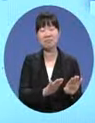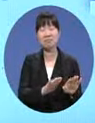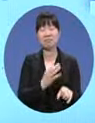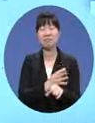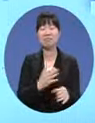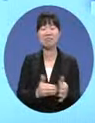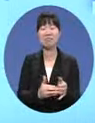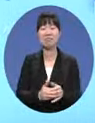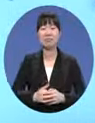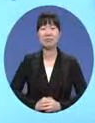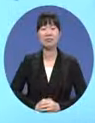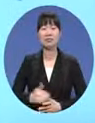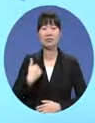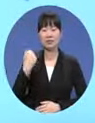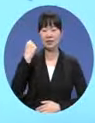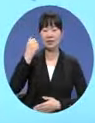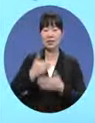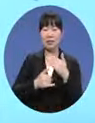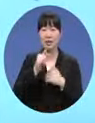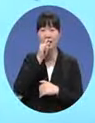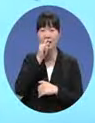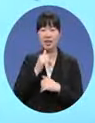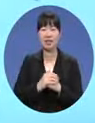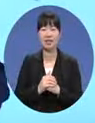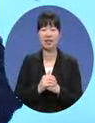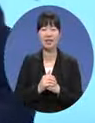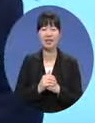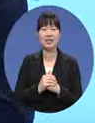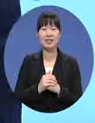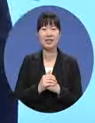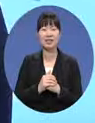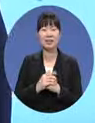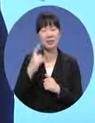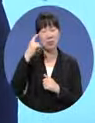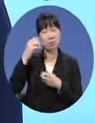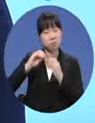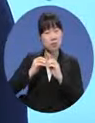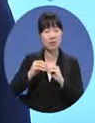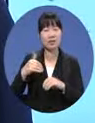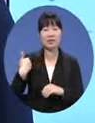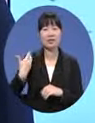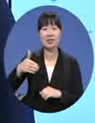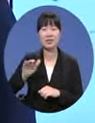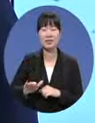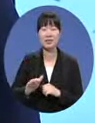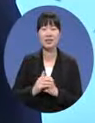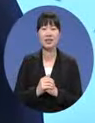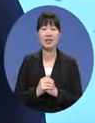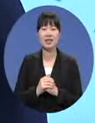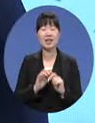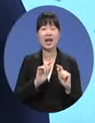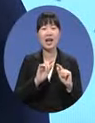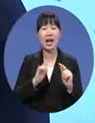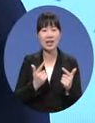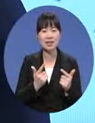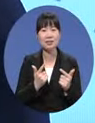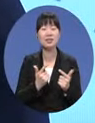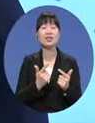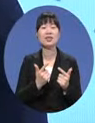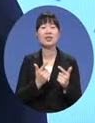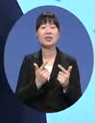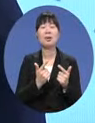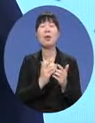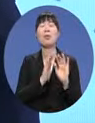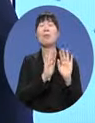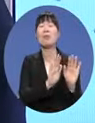해주세요. 그러면 나의 에너지 남아돌죠? 굉장히 생뚱한 얘기일지 몰라도 뭐냐면 아님 말고도 있어야 돼요. 대비책이.